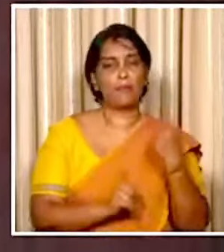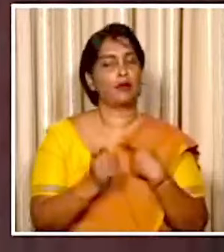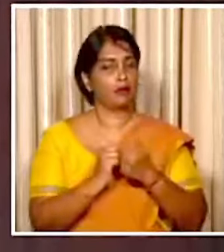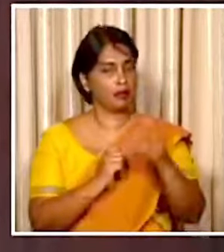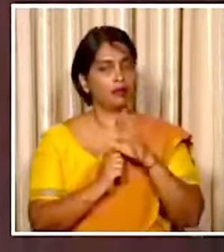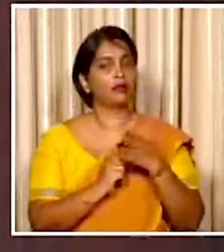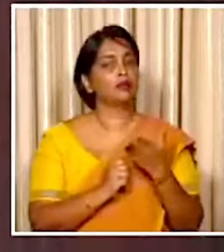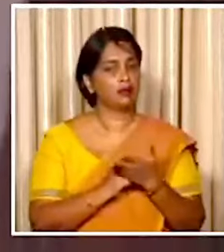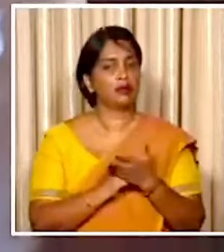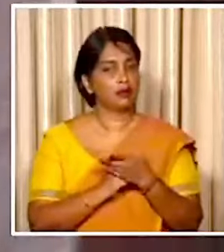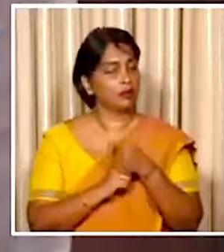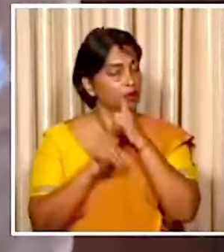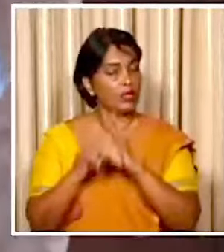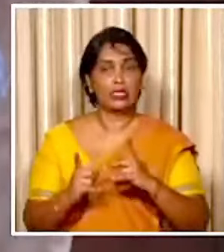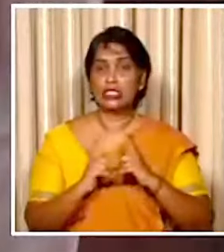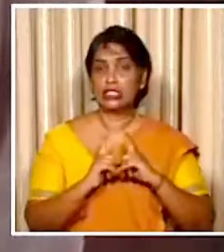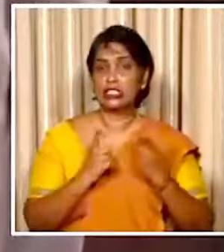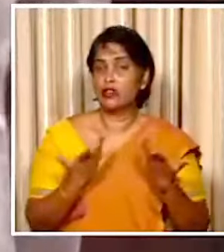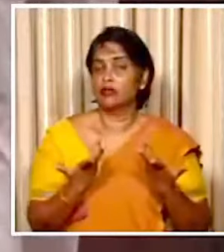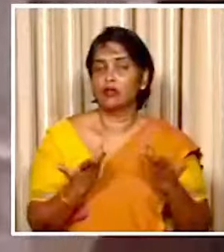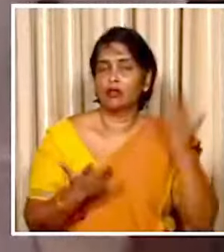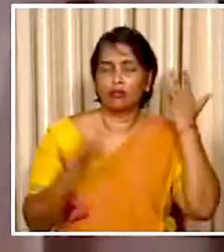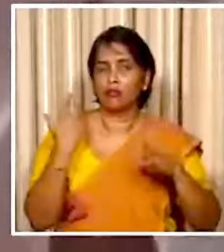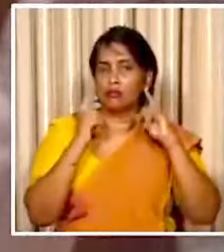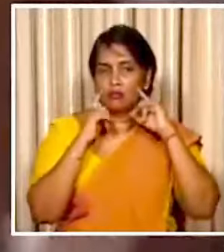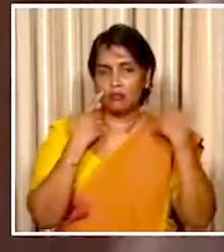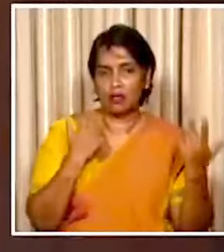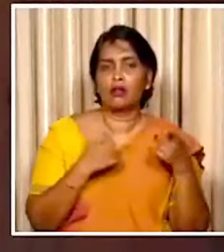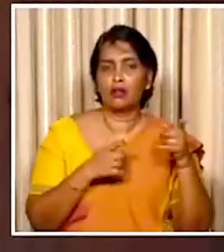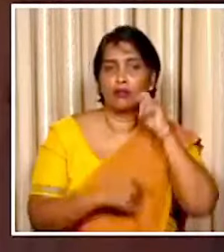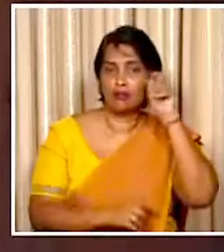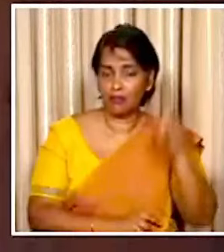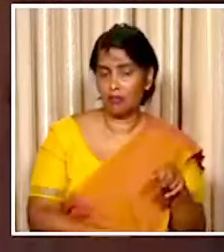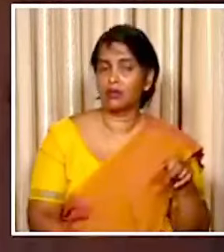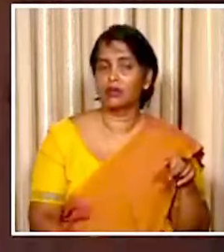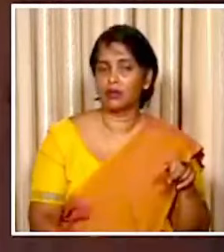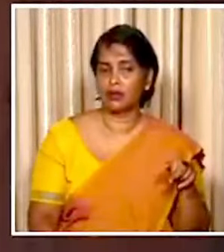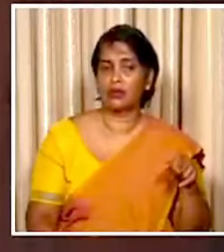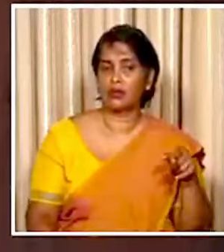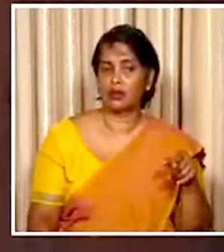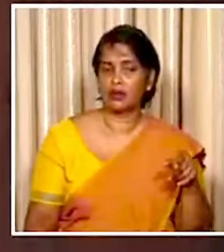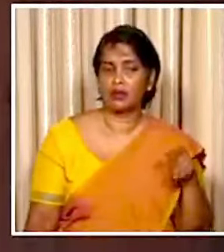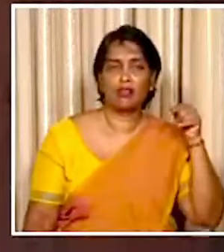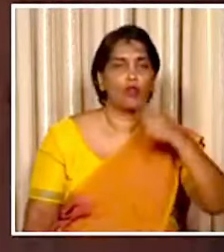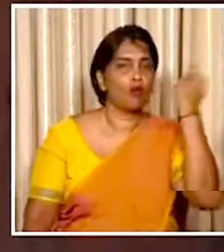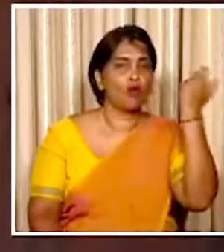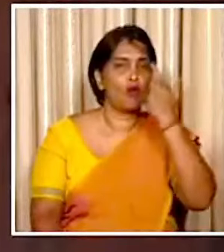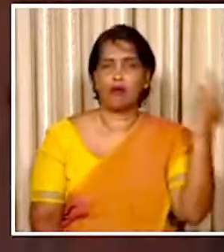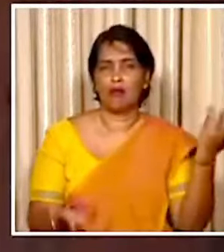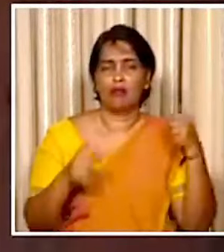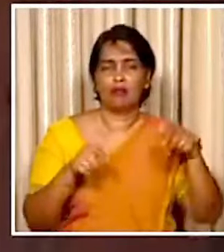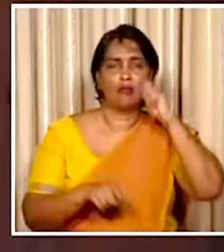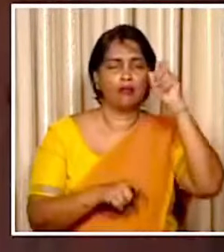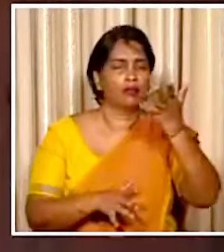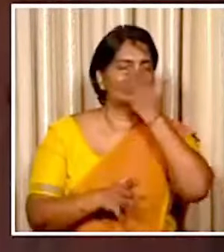නා ඒ අයගේ ජීවිතවලට වෙච්ච දෙයක් නෑ මම එකයි කියන්නේ මේ කුසන්ත ගුණතිලක කියන පුද්ගලයාව දැන්ට කොහෙවත් හොයාගන්න නැහැ කරු